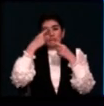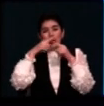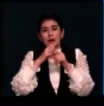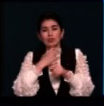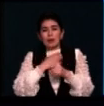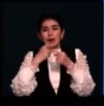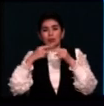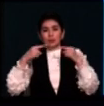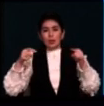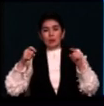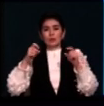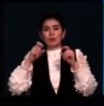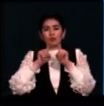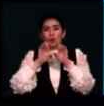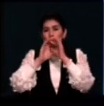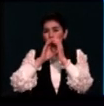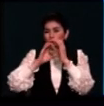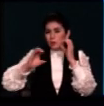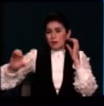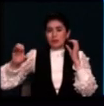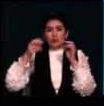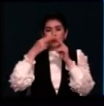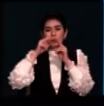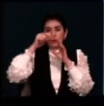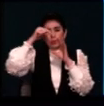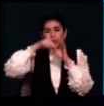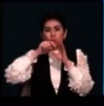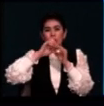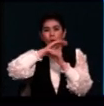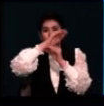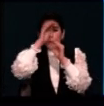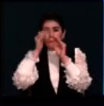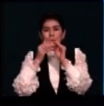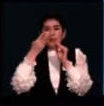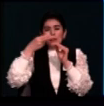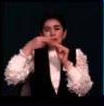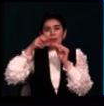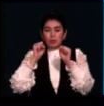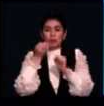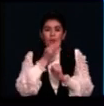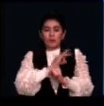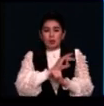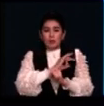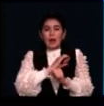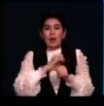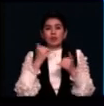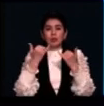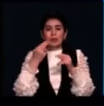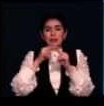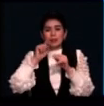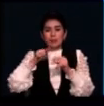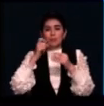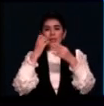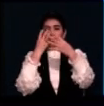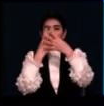асосан ҳар хил трубалар ясашда, кейин реакторларни ички томонини қоплашда ишлатилади. Ҳозир мана бу